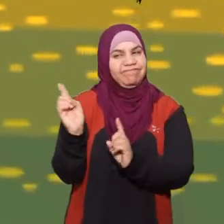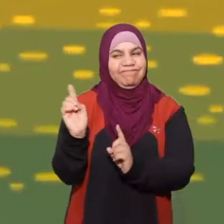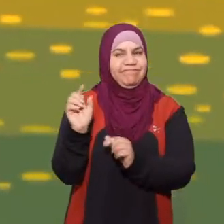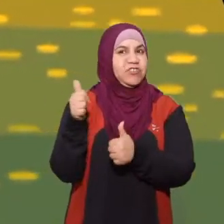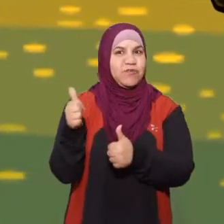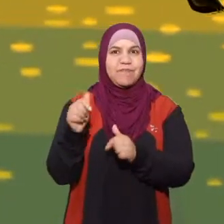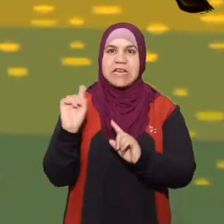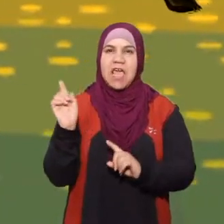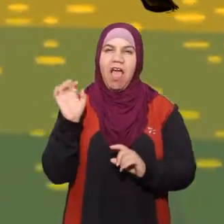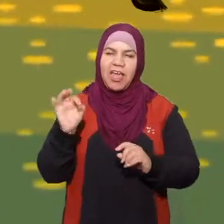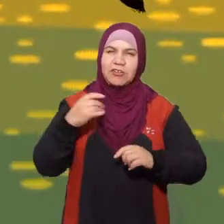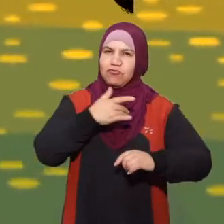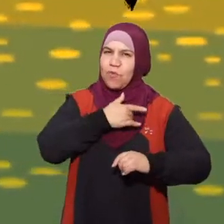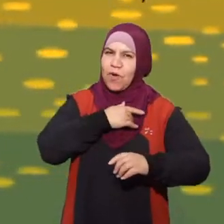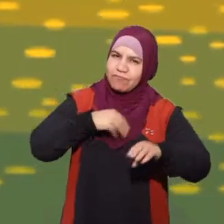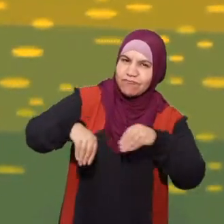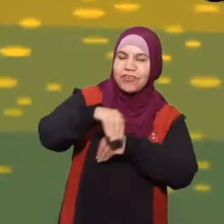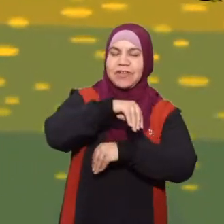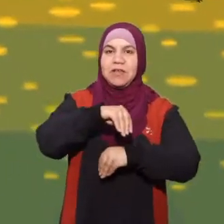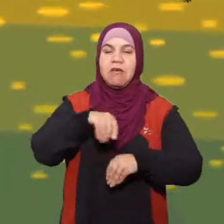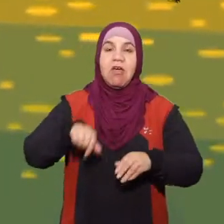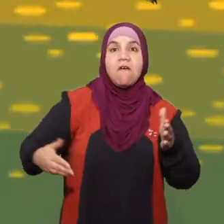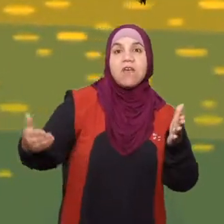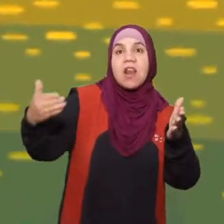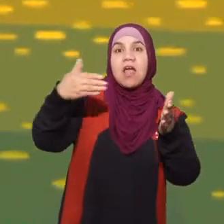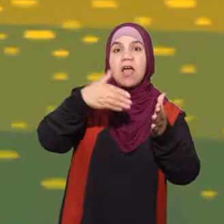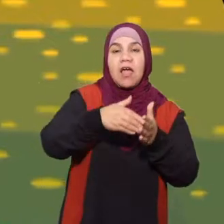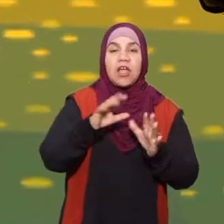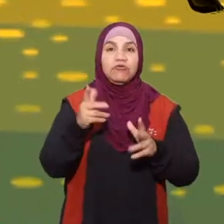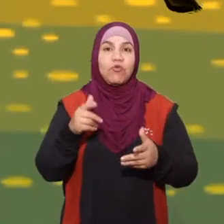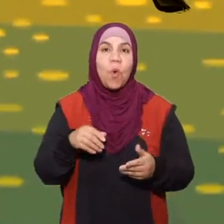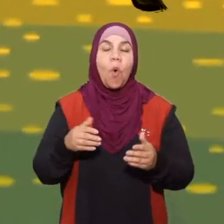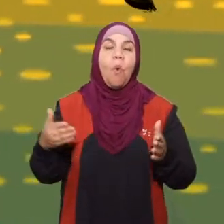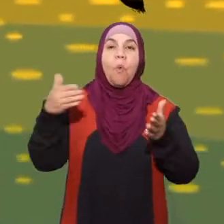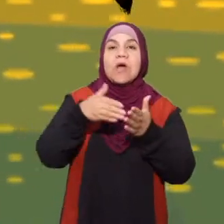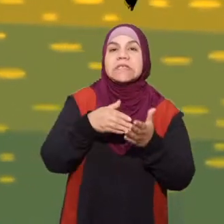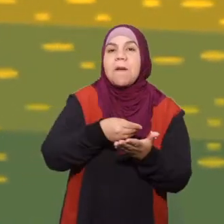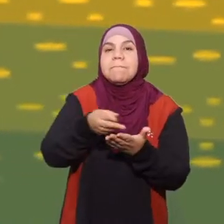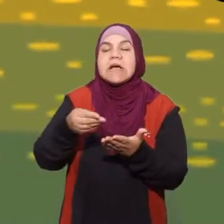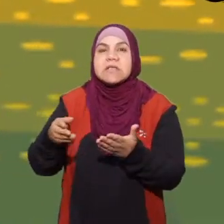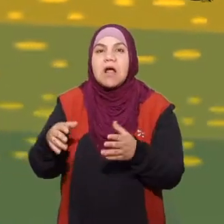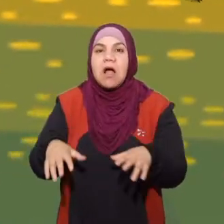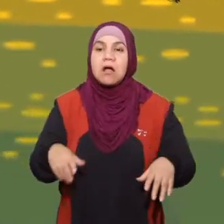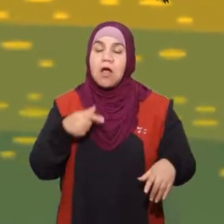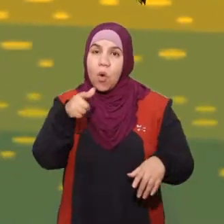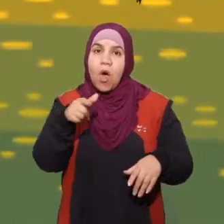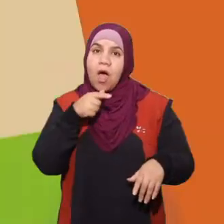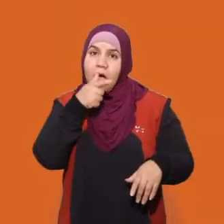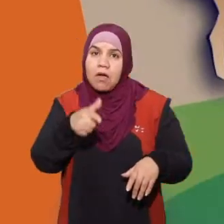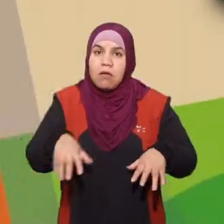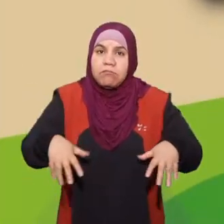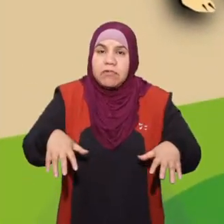نواياه. وصل في النهاية إلى إحدى المزارع الكبيرة وقال مرتجفاً: